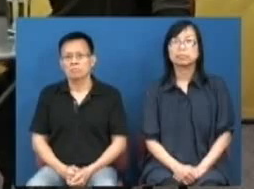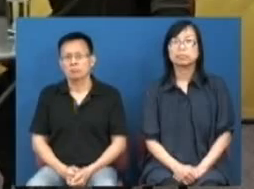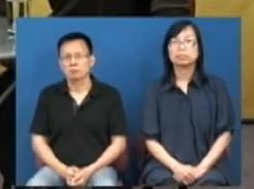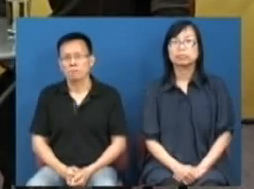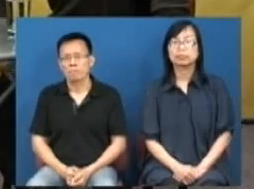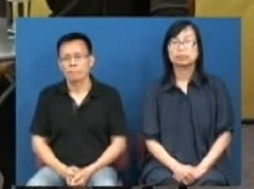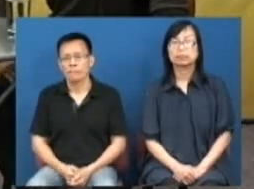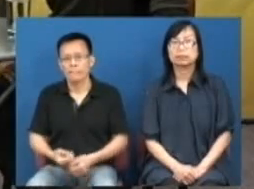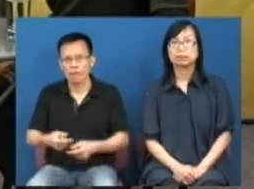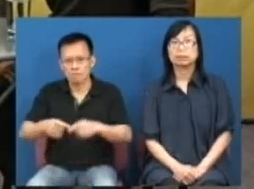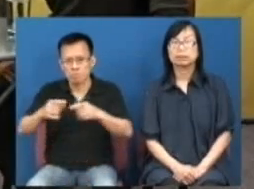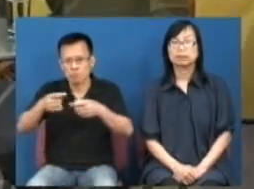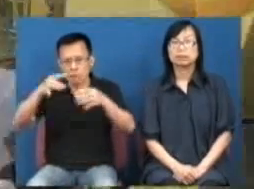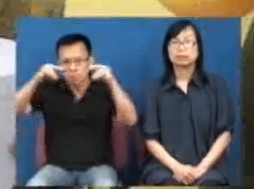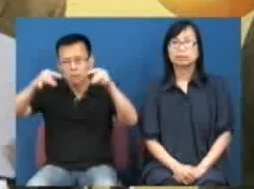我最又括住嗰段啦。